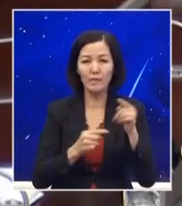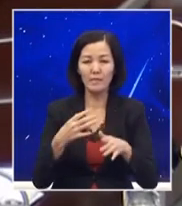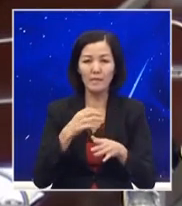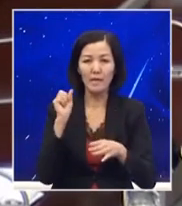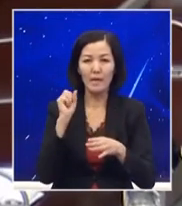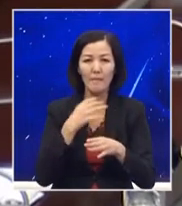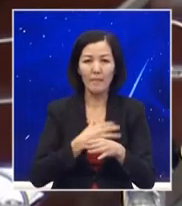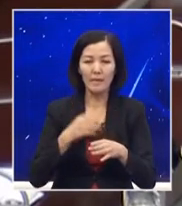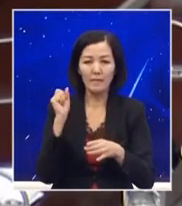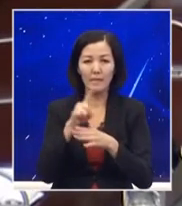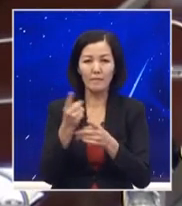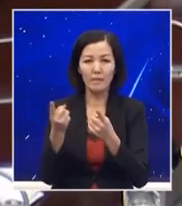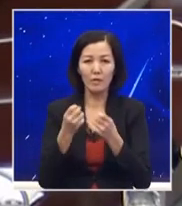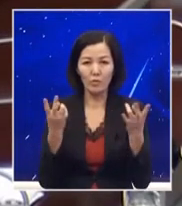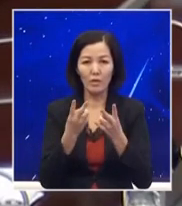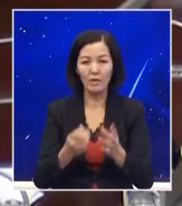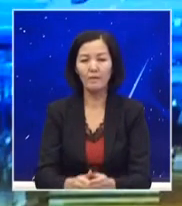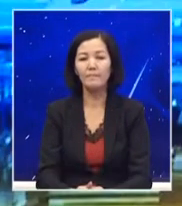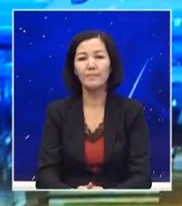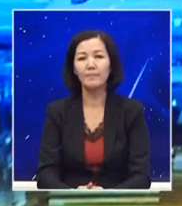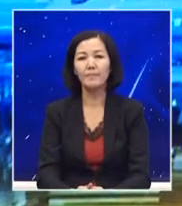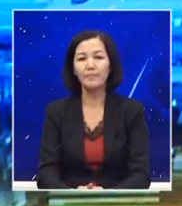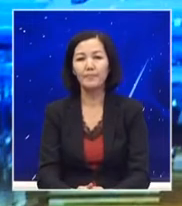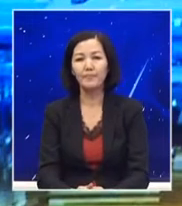тапсырыс берушілерді тартуы керек.